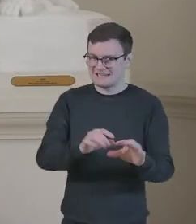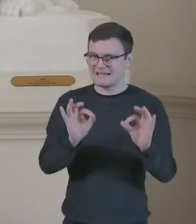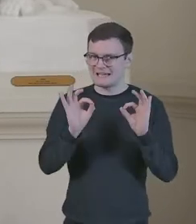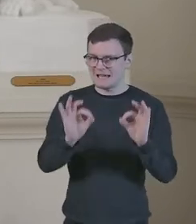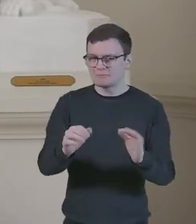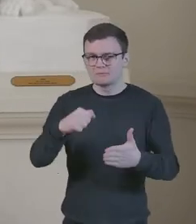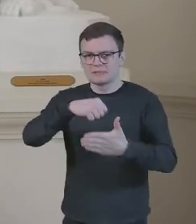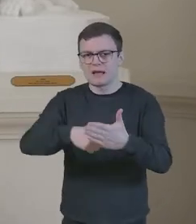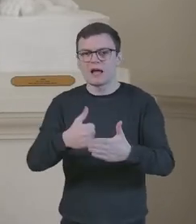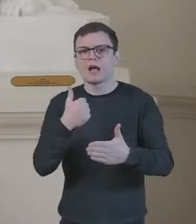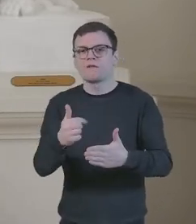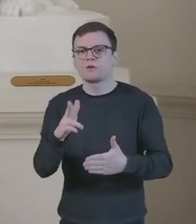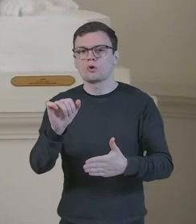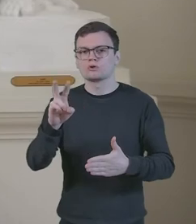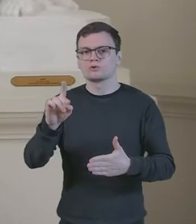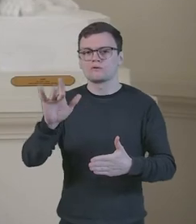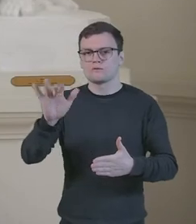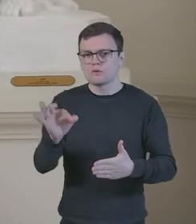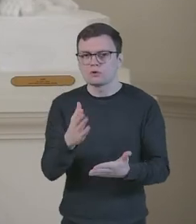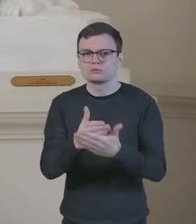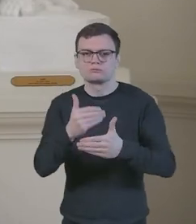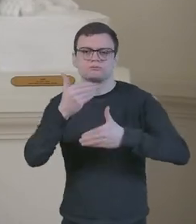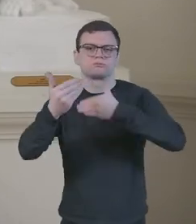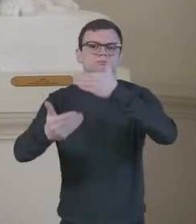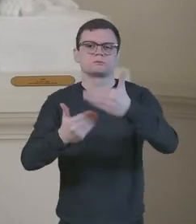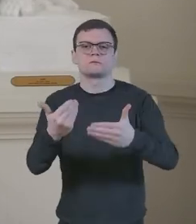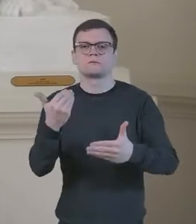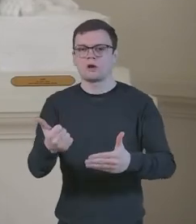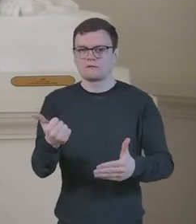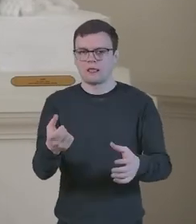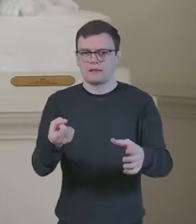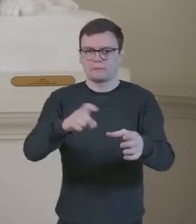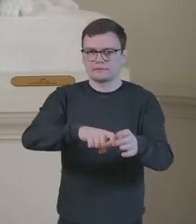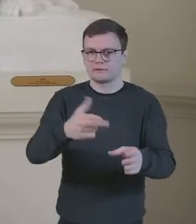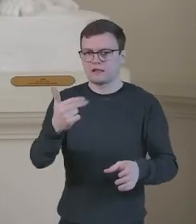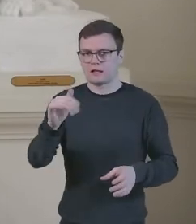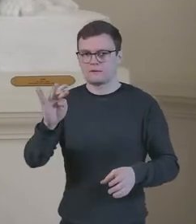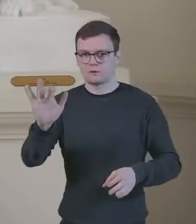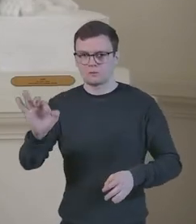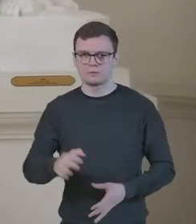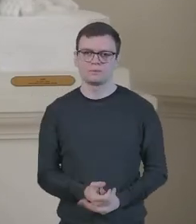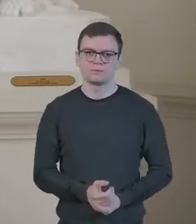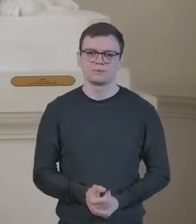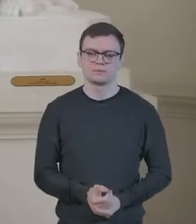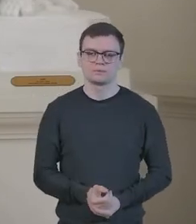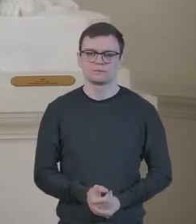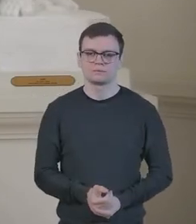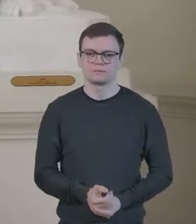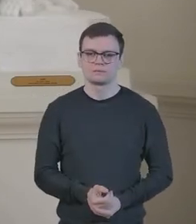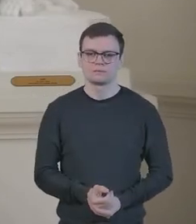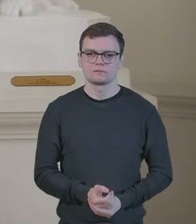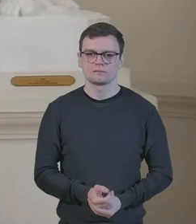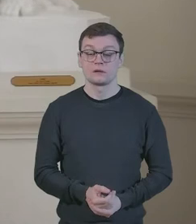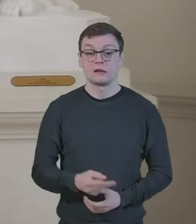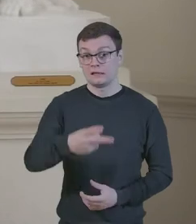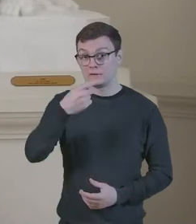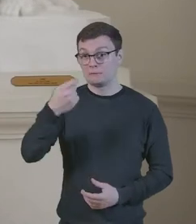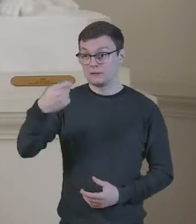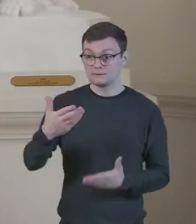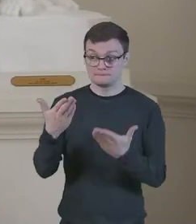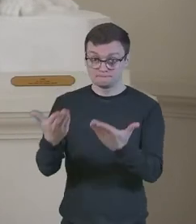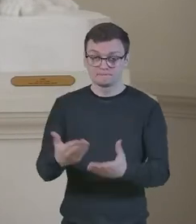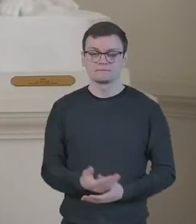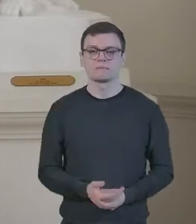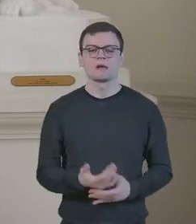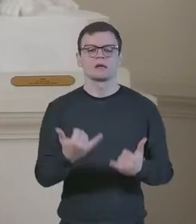kad dabar pats metas siekti taip pat ir euro integracijos proceso Kosovui. Pone prezidente,